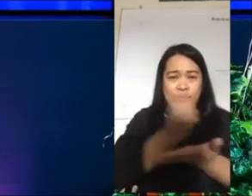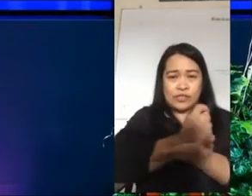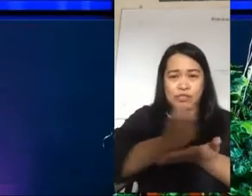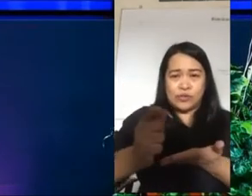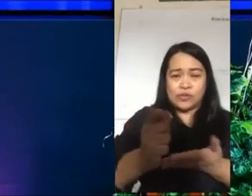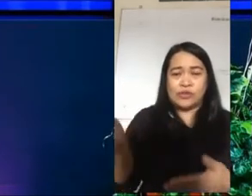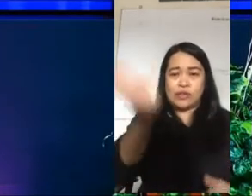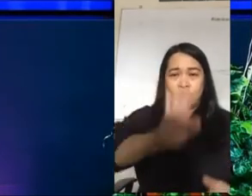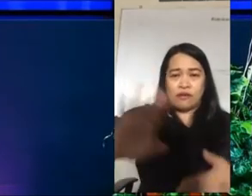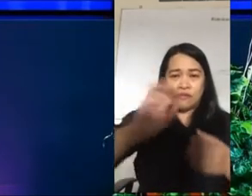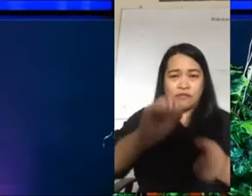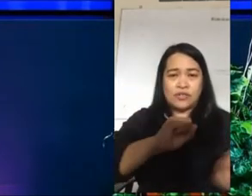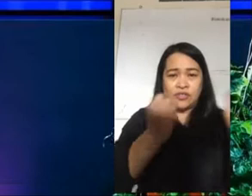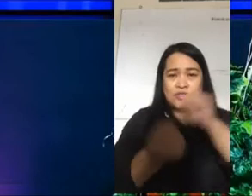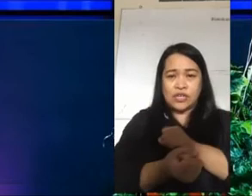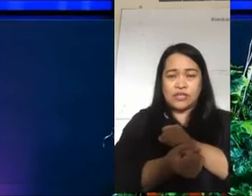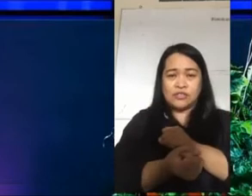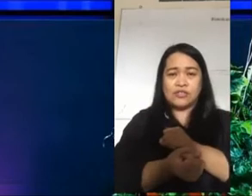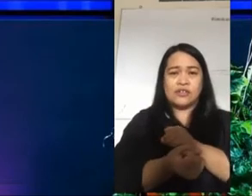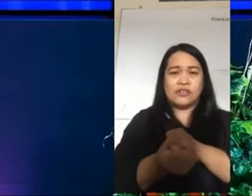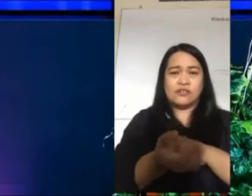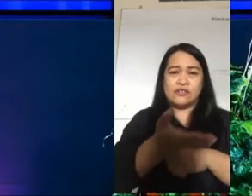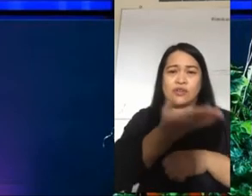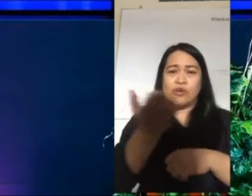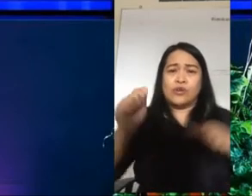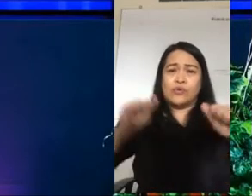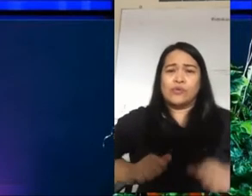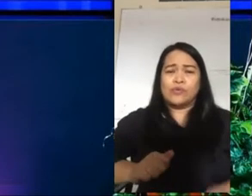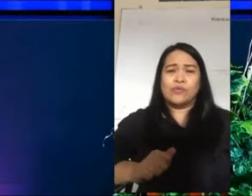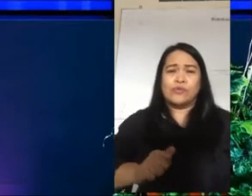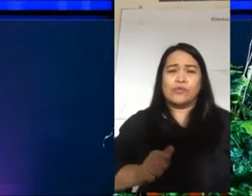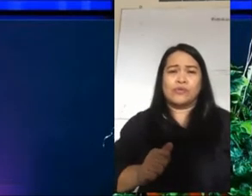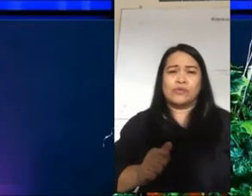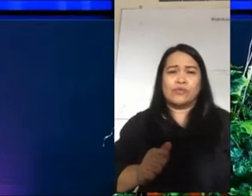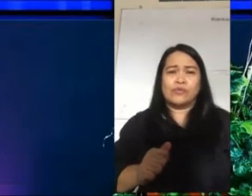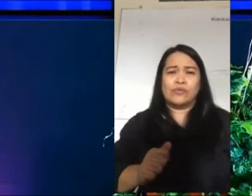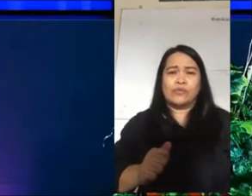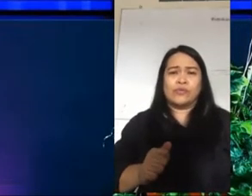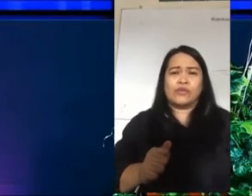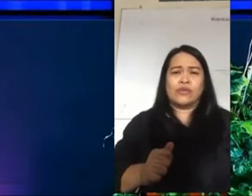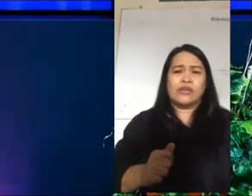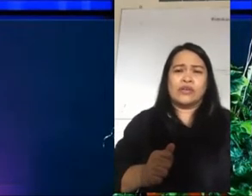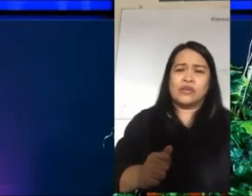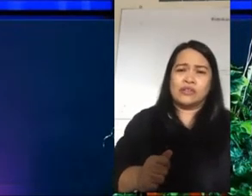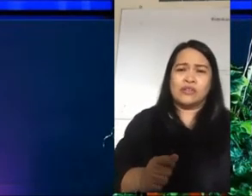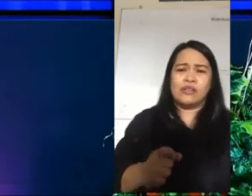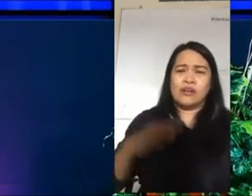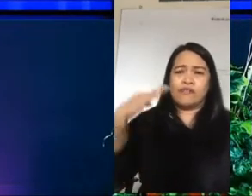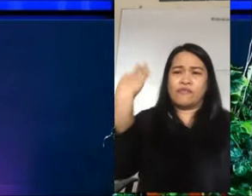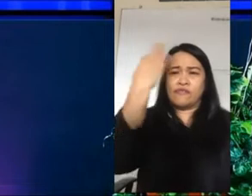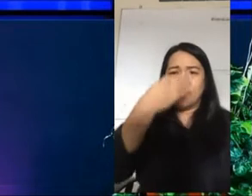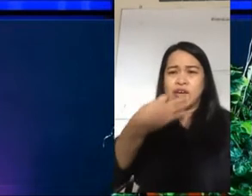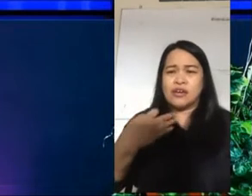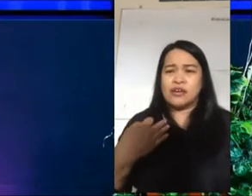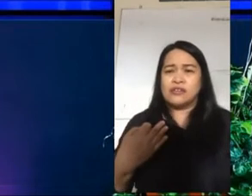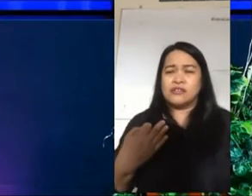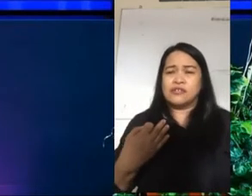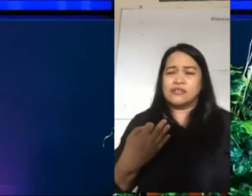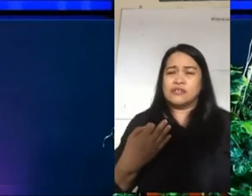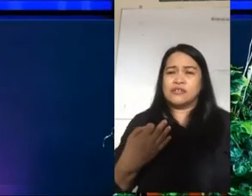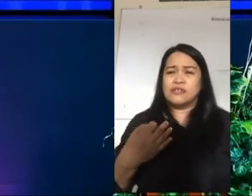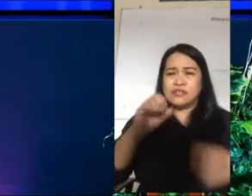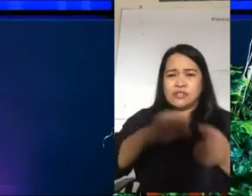changes. Magagawa mong matapang na harapin ang mga pagbabago. Dahil alam natin na meron tayong